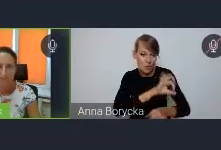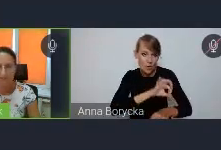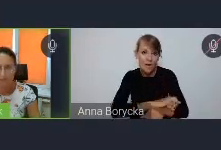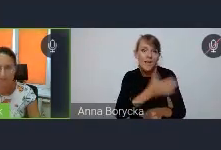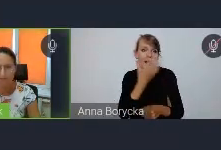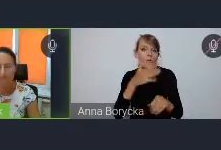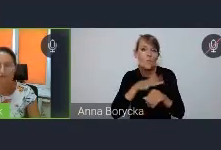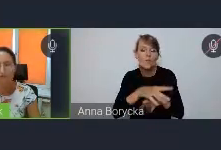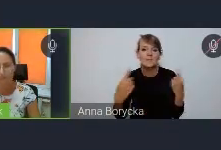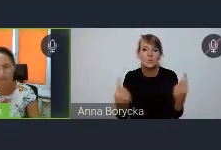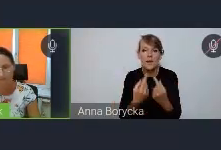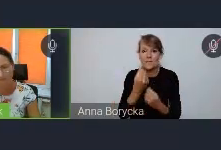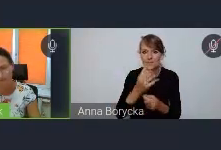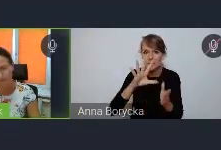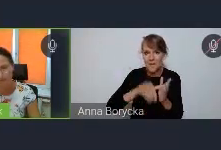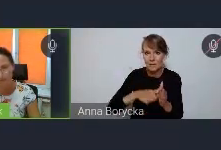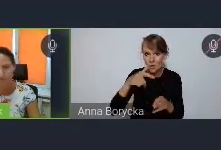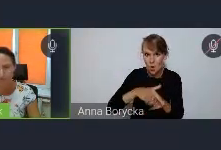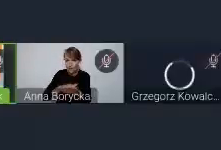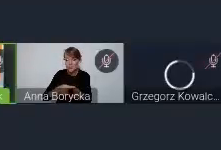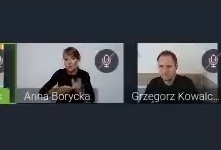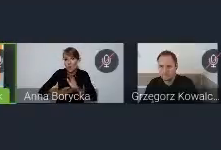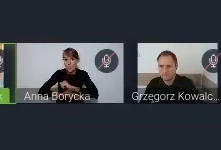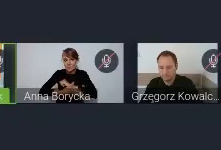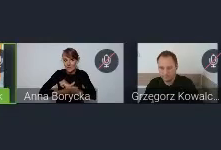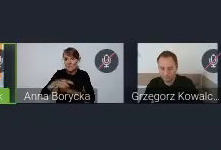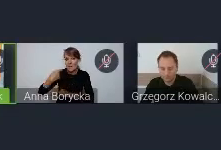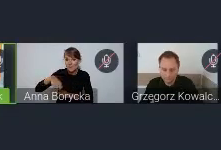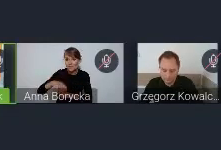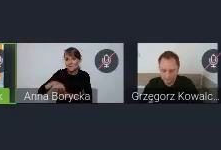Konina. I na podstawie tego pan prezydent podejmuje decyzję,